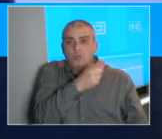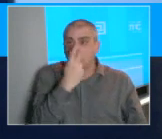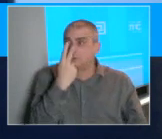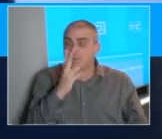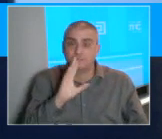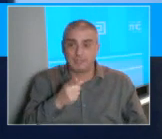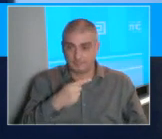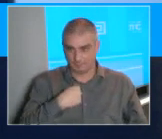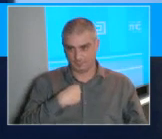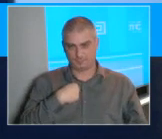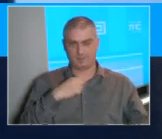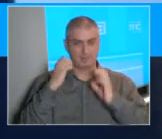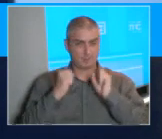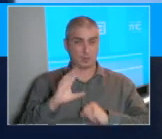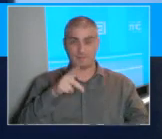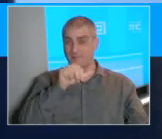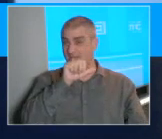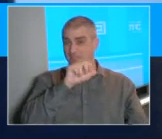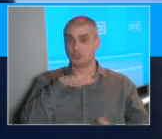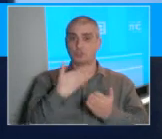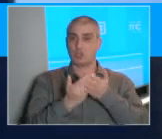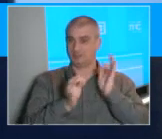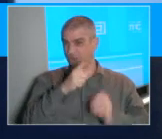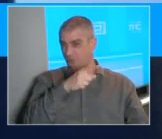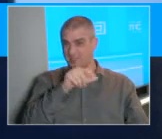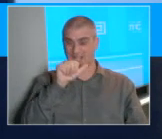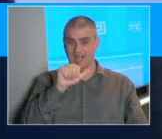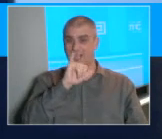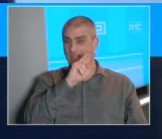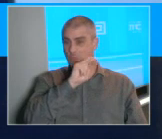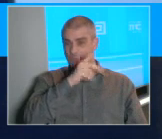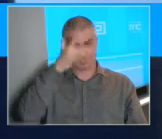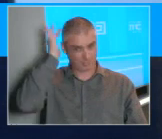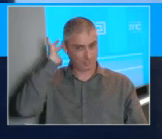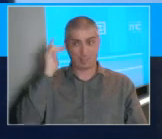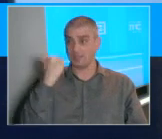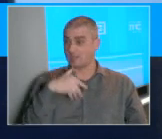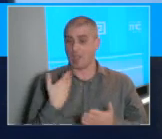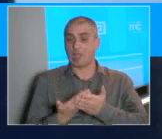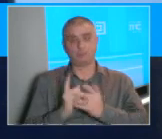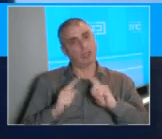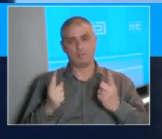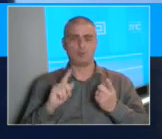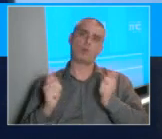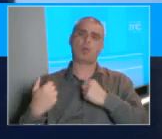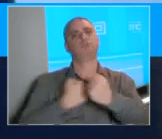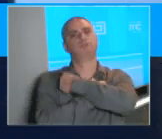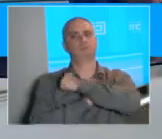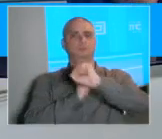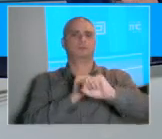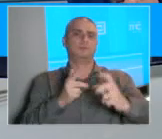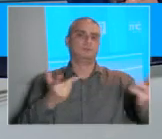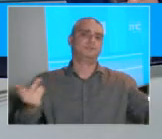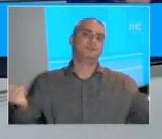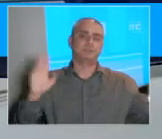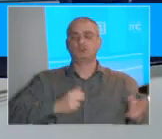תסתכל, אני בשוכנע שאם אייל ינון נתן איזושהי החלטה הפוכה, אז הייתם פתאום כולם מחבקים אותו. יש פה